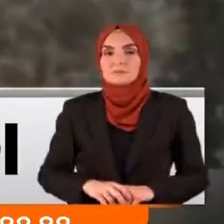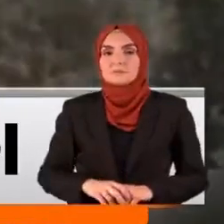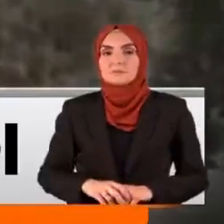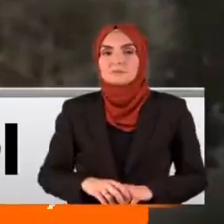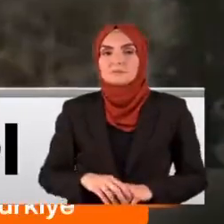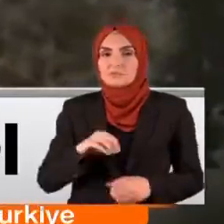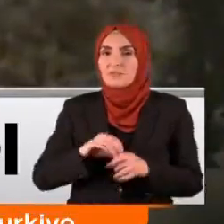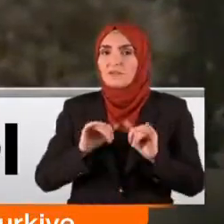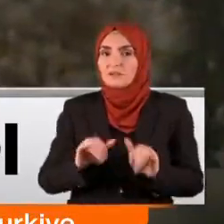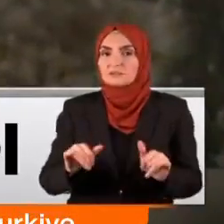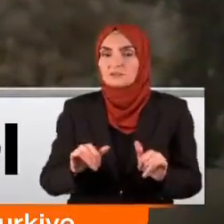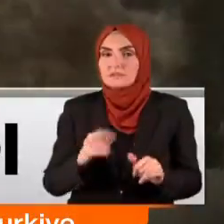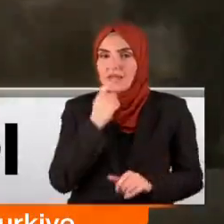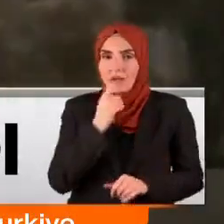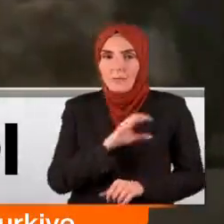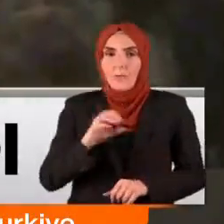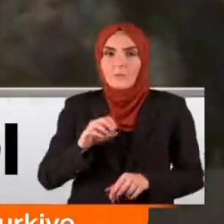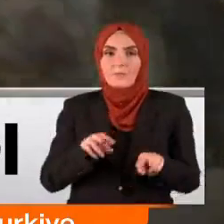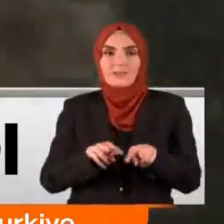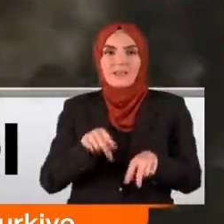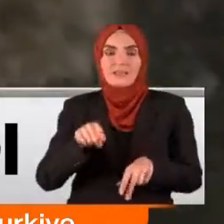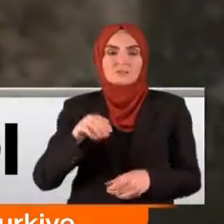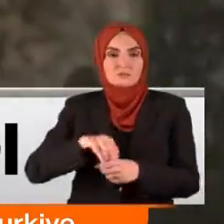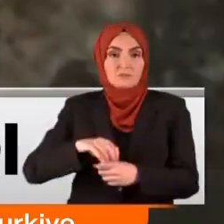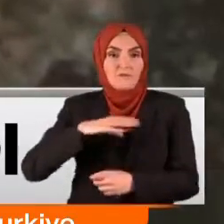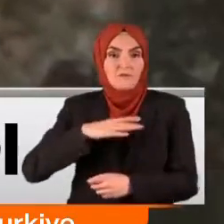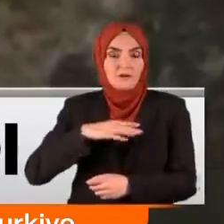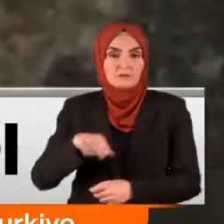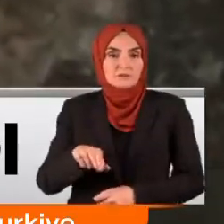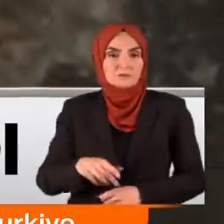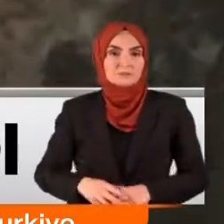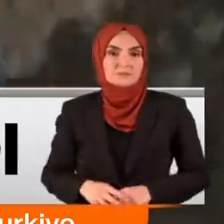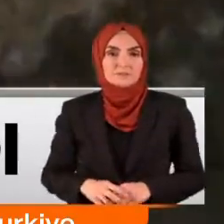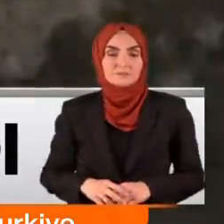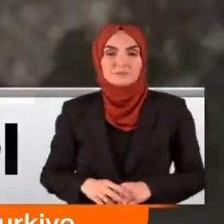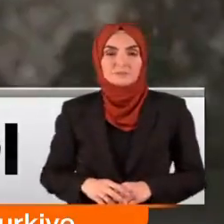aynı şekilde mıknatıslı bir sistemin olduğu ve